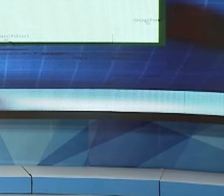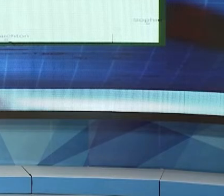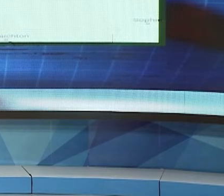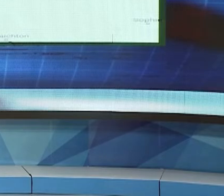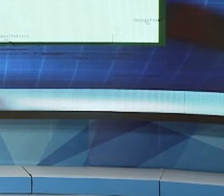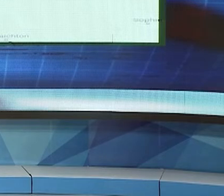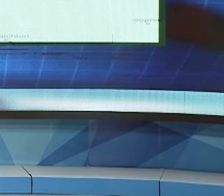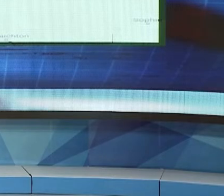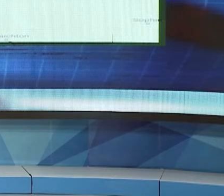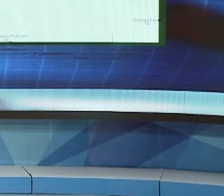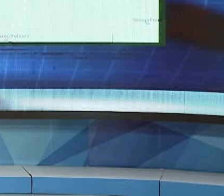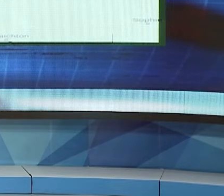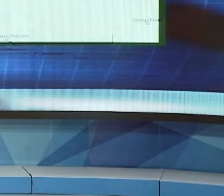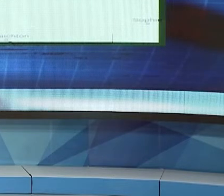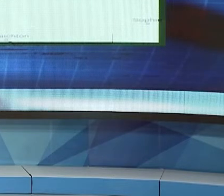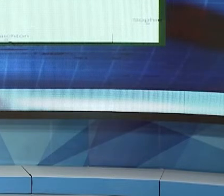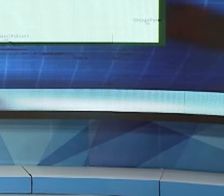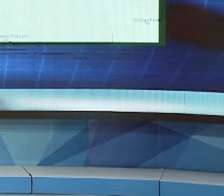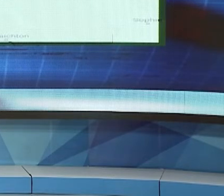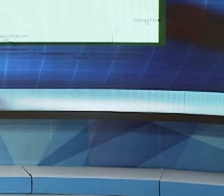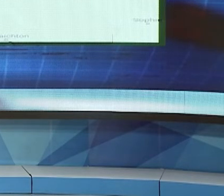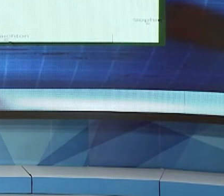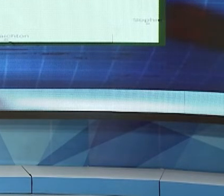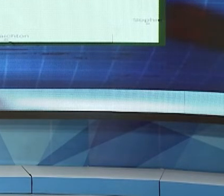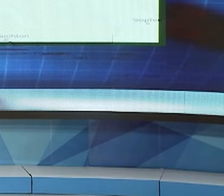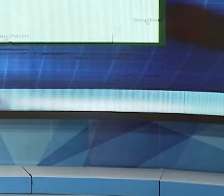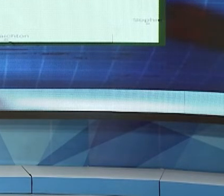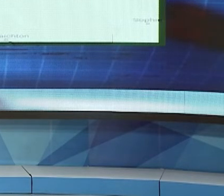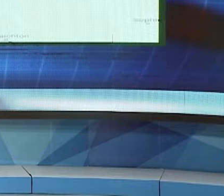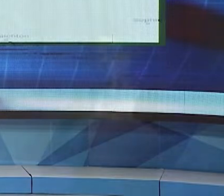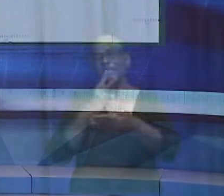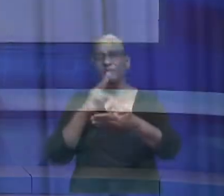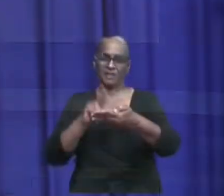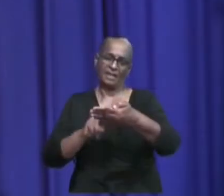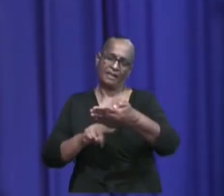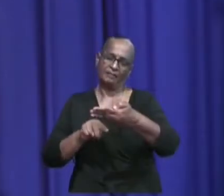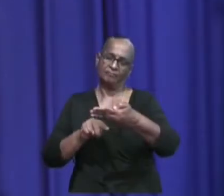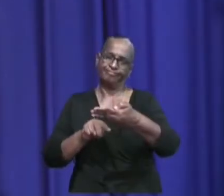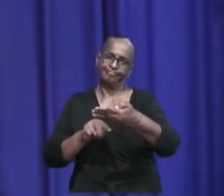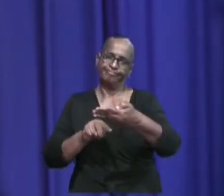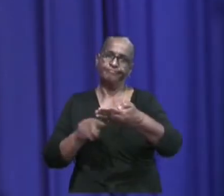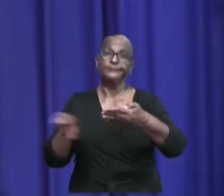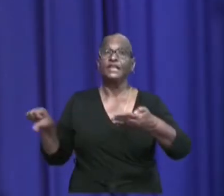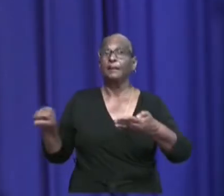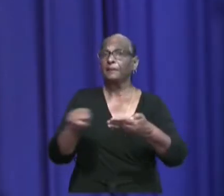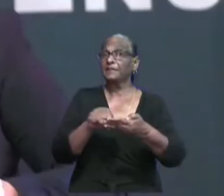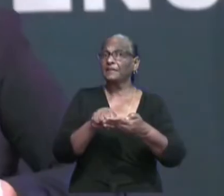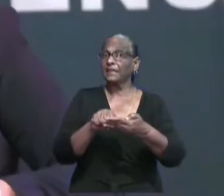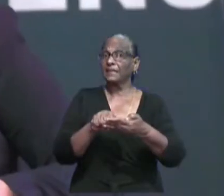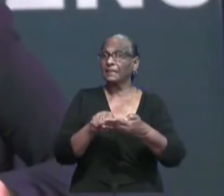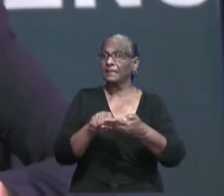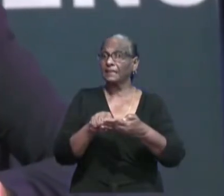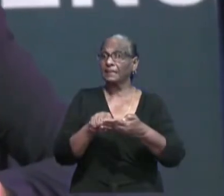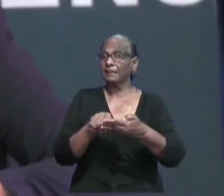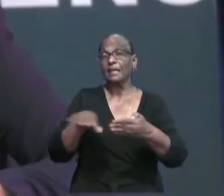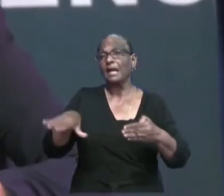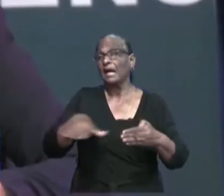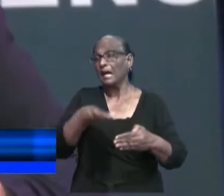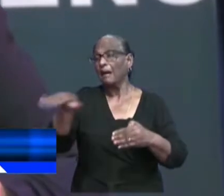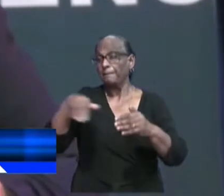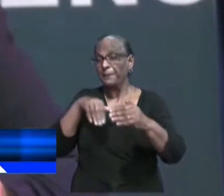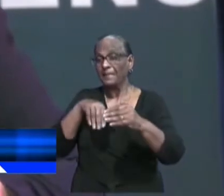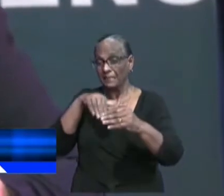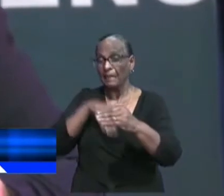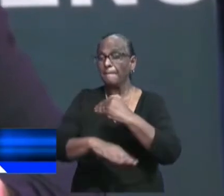Tot gistermiddag was er echter nog geen rapportage binnen. Met betrekking tot het gebied van Grand Santie wil ik doorgeven dat